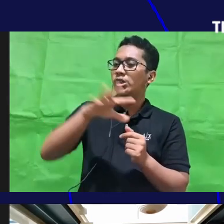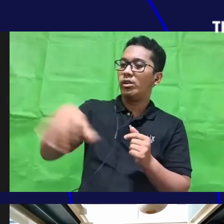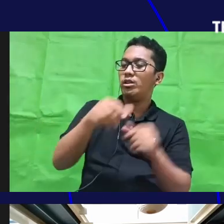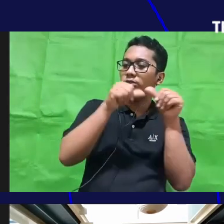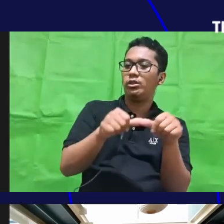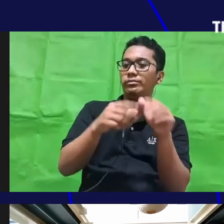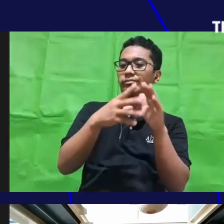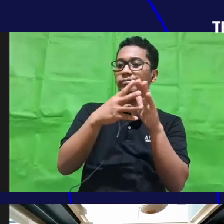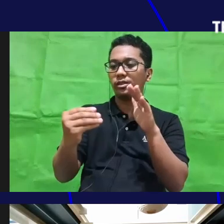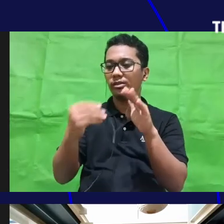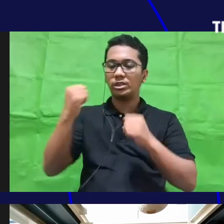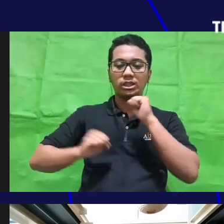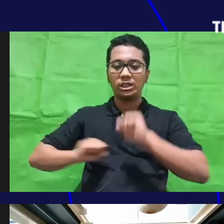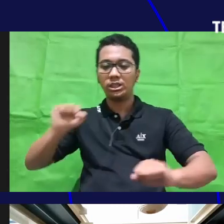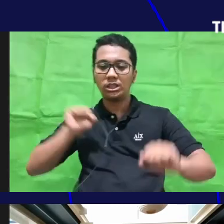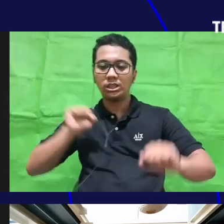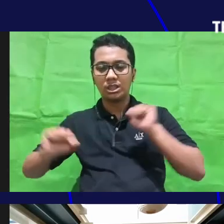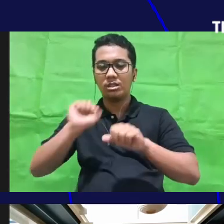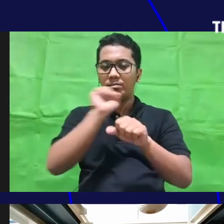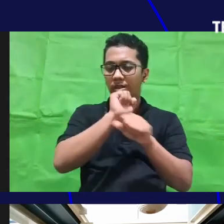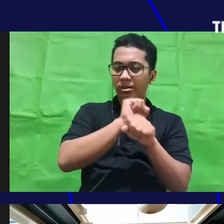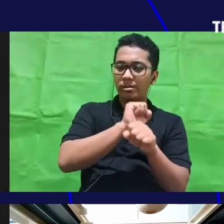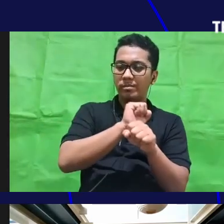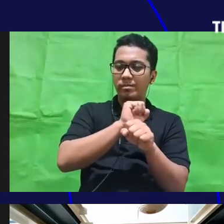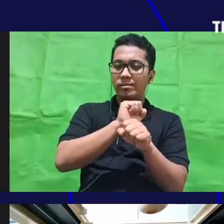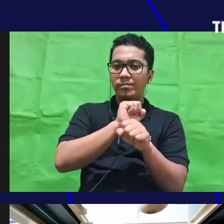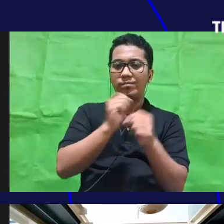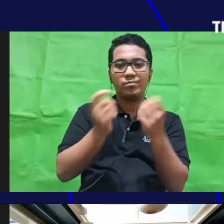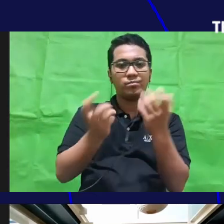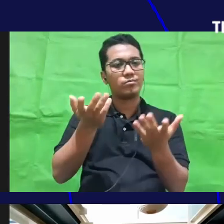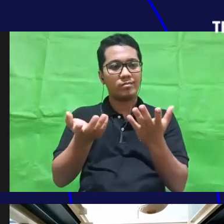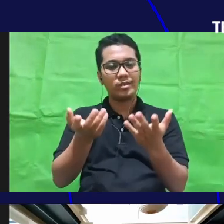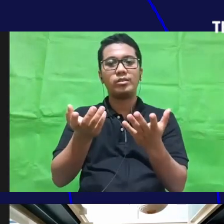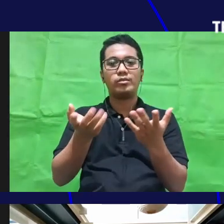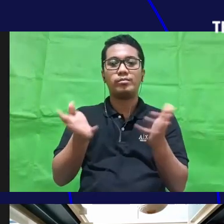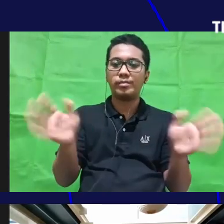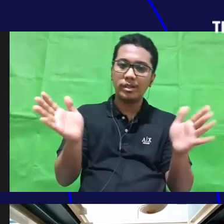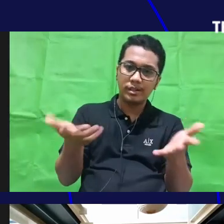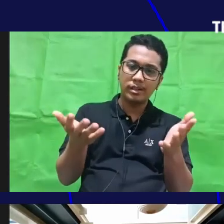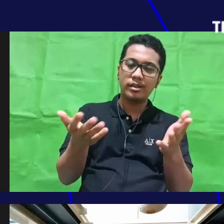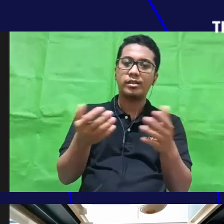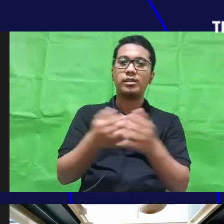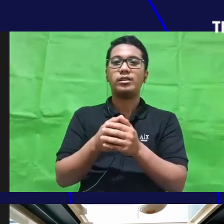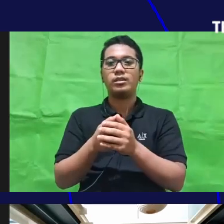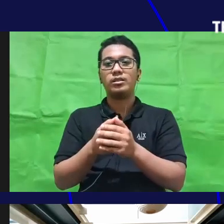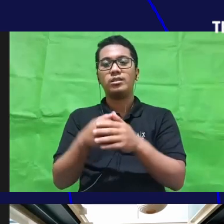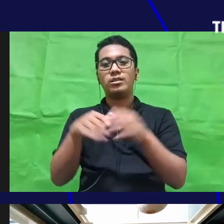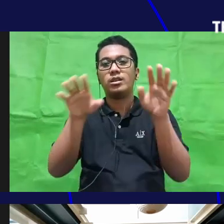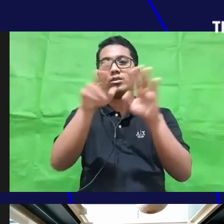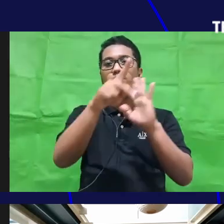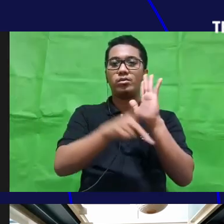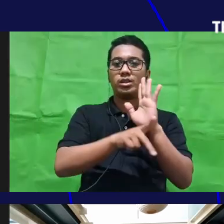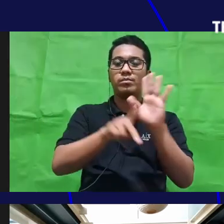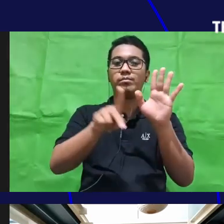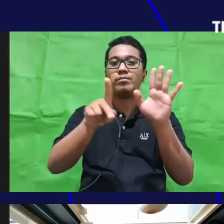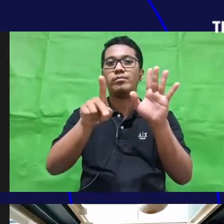kerja gitu, entah itu berkaitan dengan pemberdayaan atau apa program residensi, itu kan apa ya udah